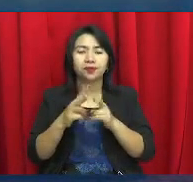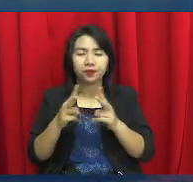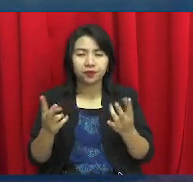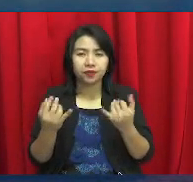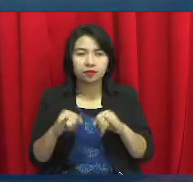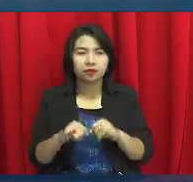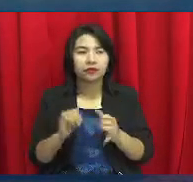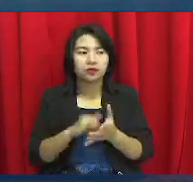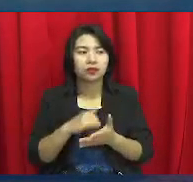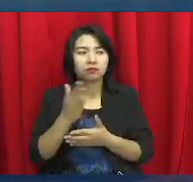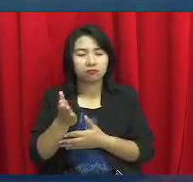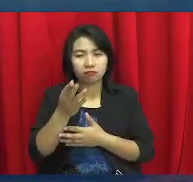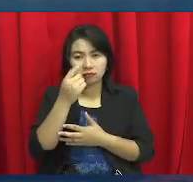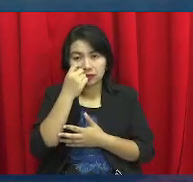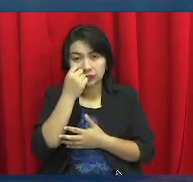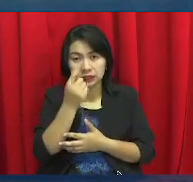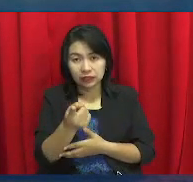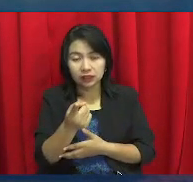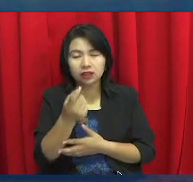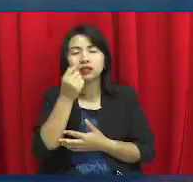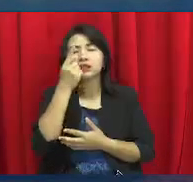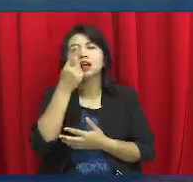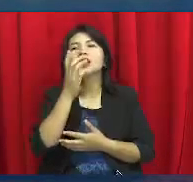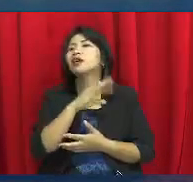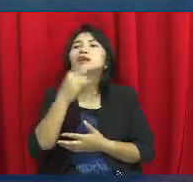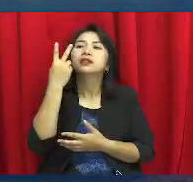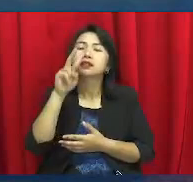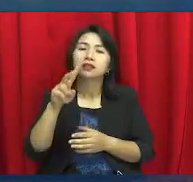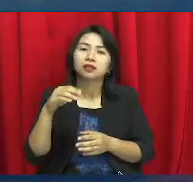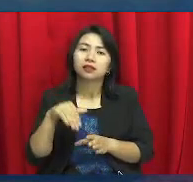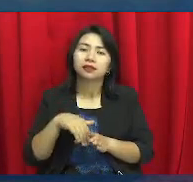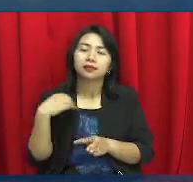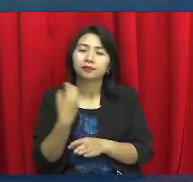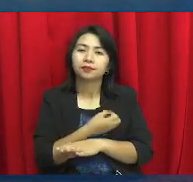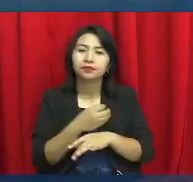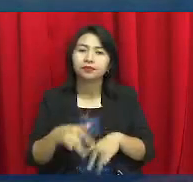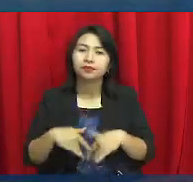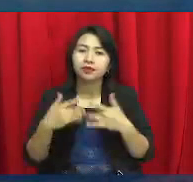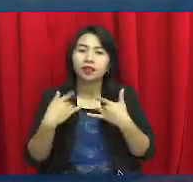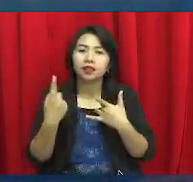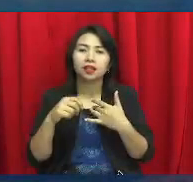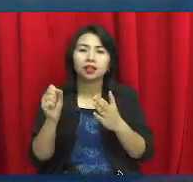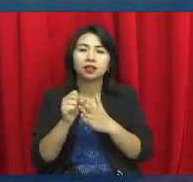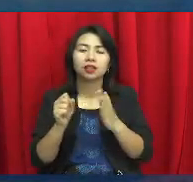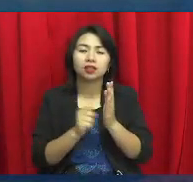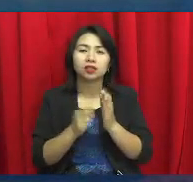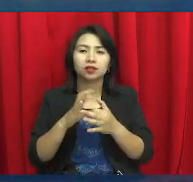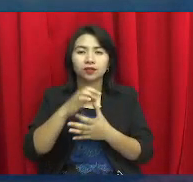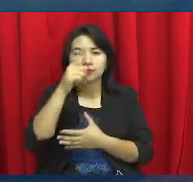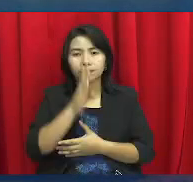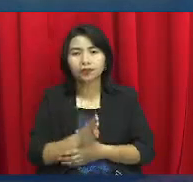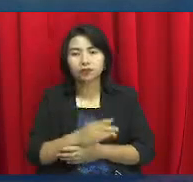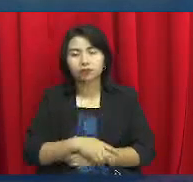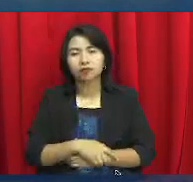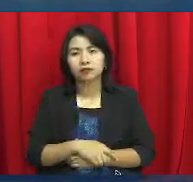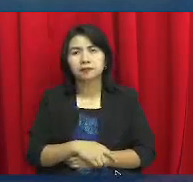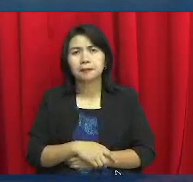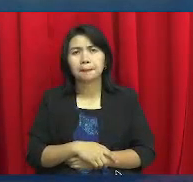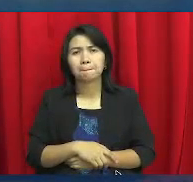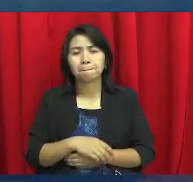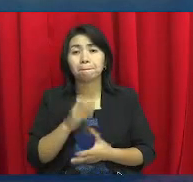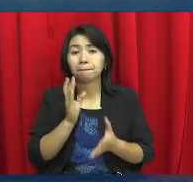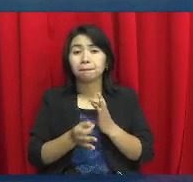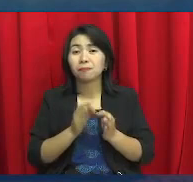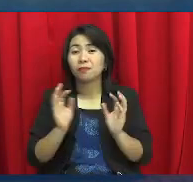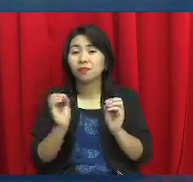no, sa buhay natin bilang isang Kristiyano no, yung standard ng Diyos. Bakit? Pag nawala no, yung standard,